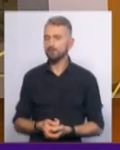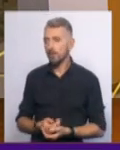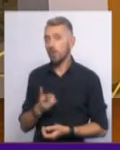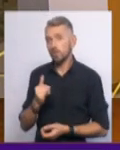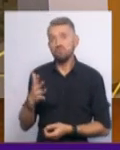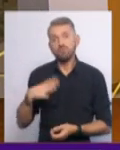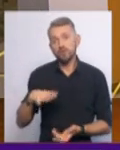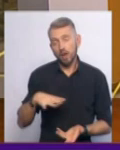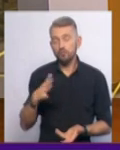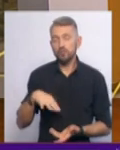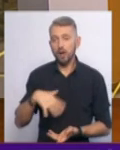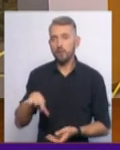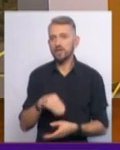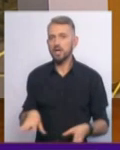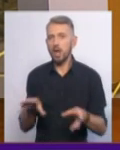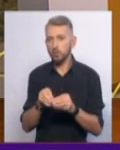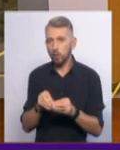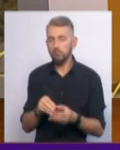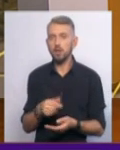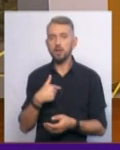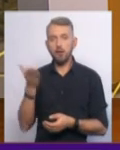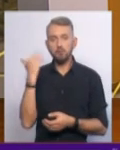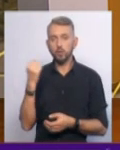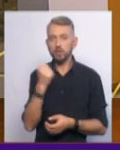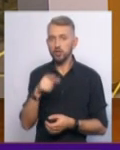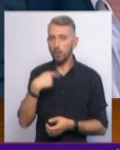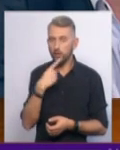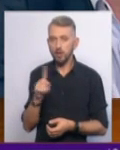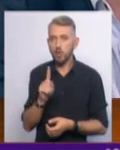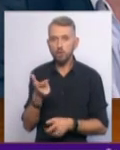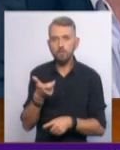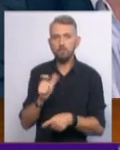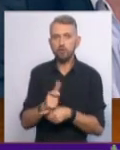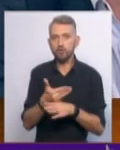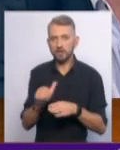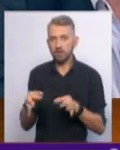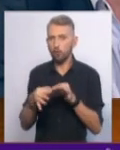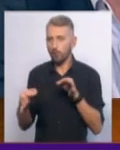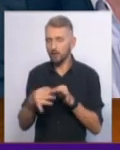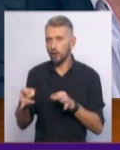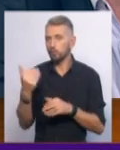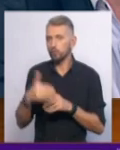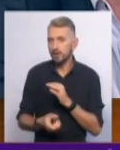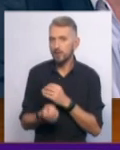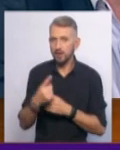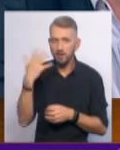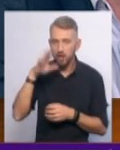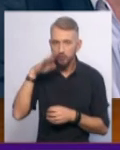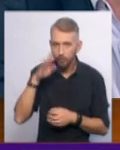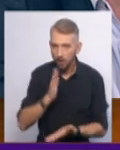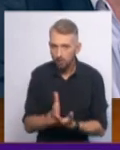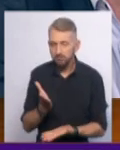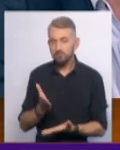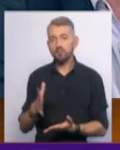чекаємо. Чекаємо всі разом. Тим паче, дійсно, я й минулого тижня говорила про те, що в більшій частині Соломіцького району вже з'явилася гаряча вода. Тому,